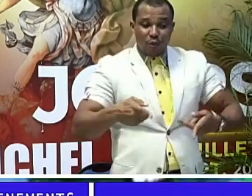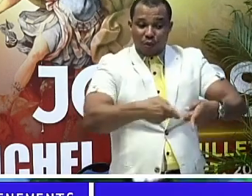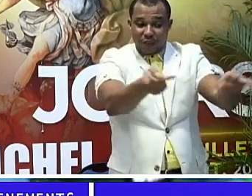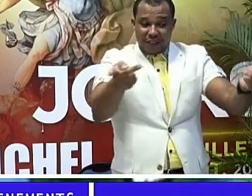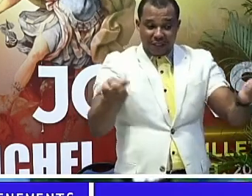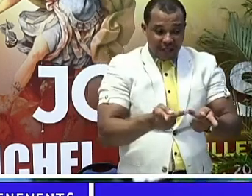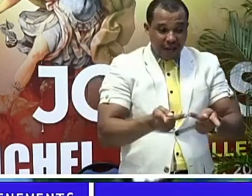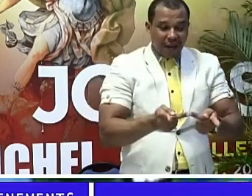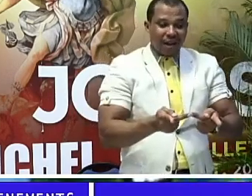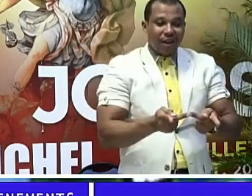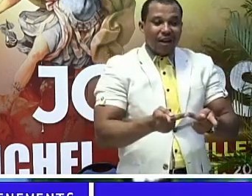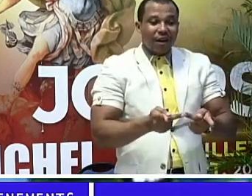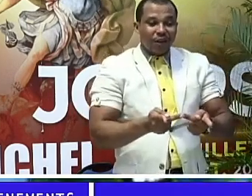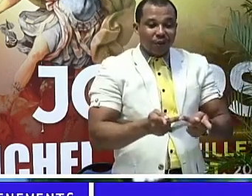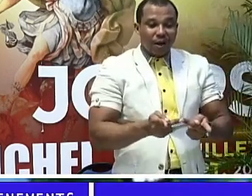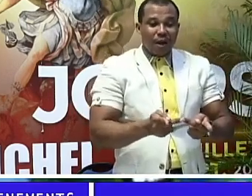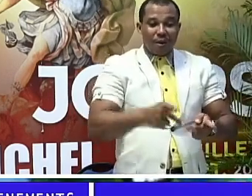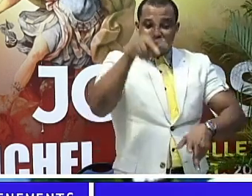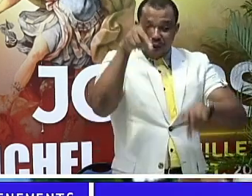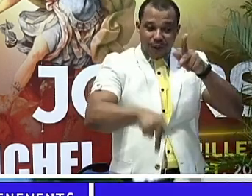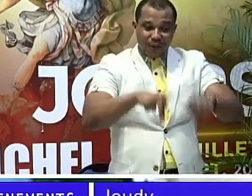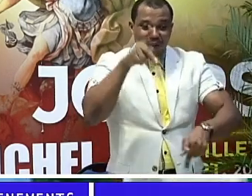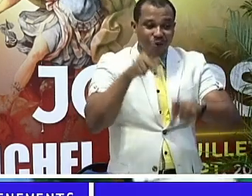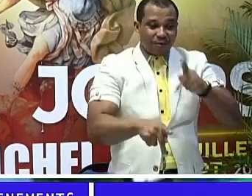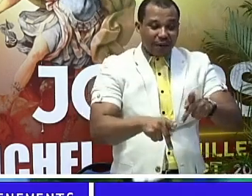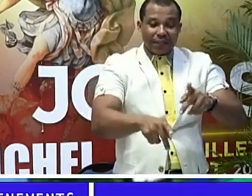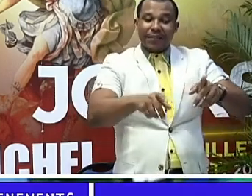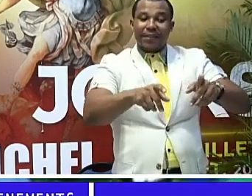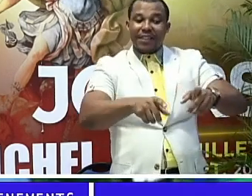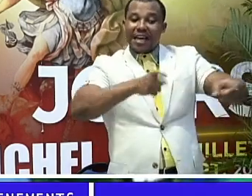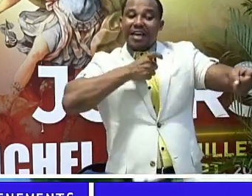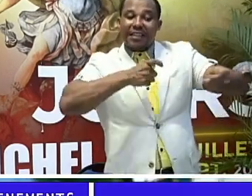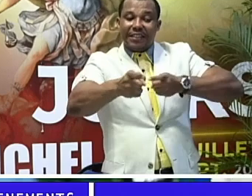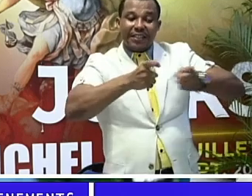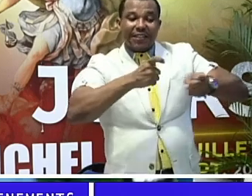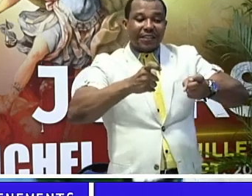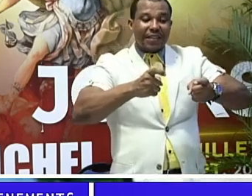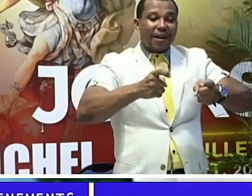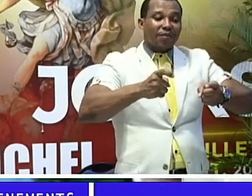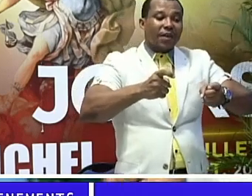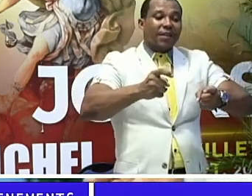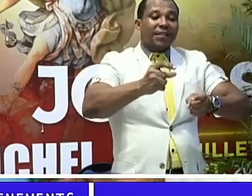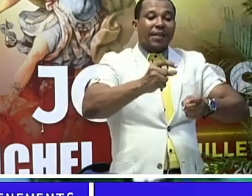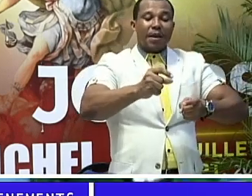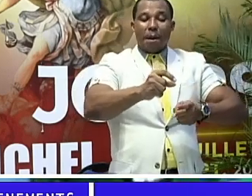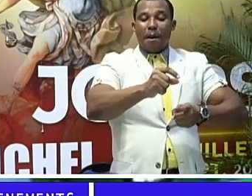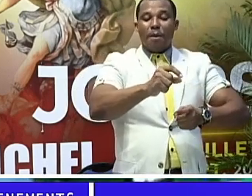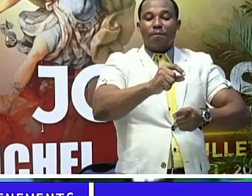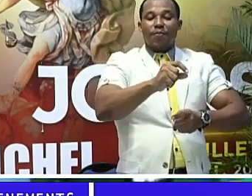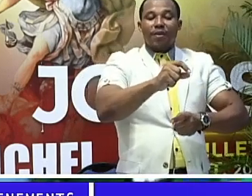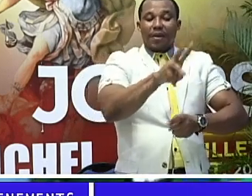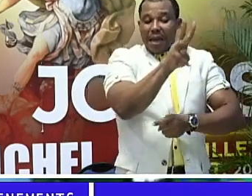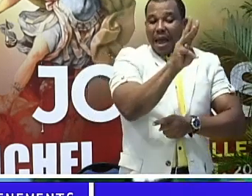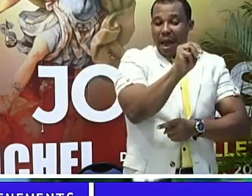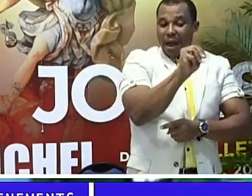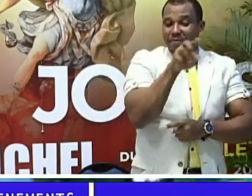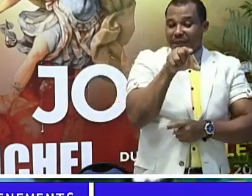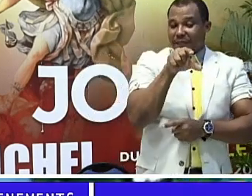archidiocèse de Port-au-Prince, qui sous direction Monseigneur Max Leroy